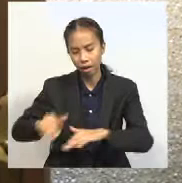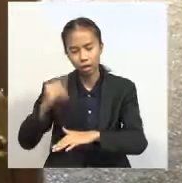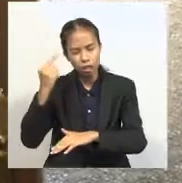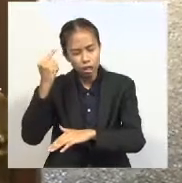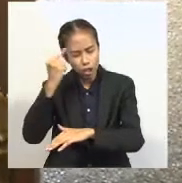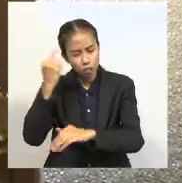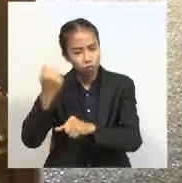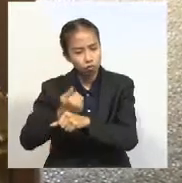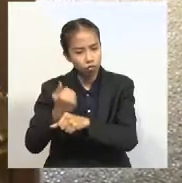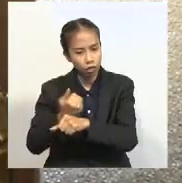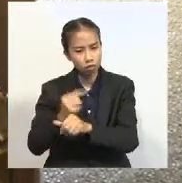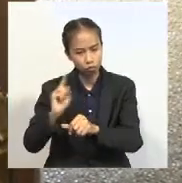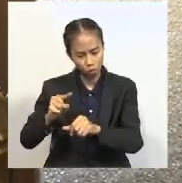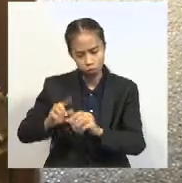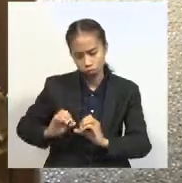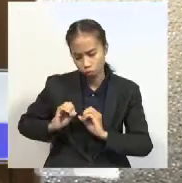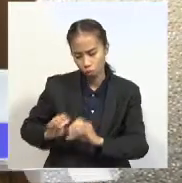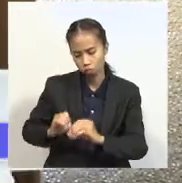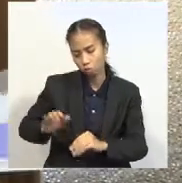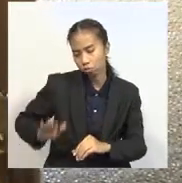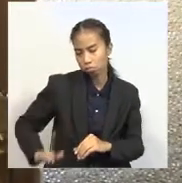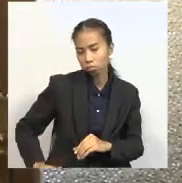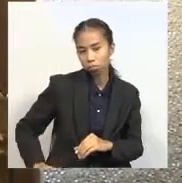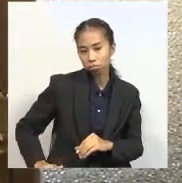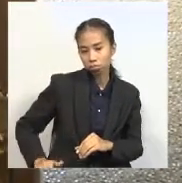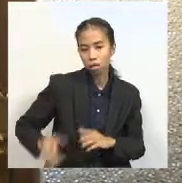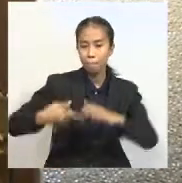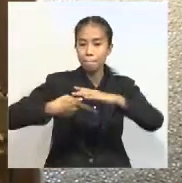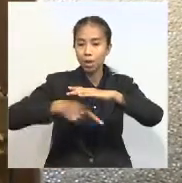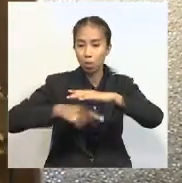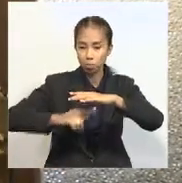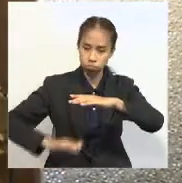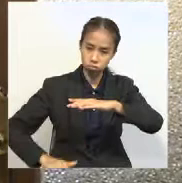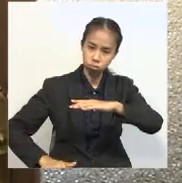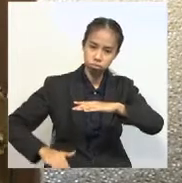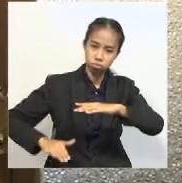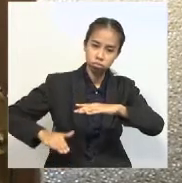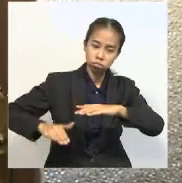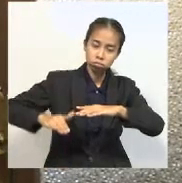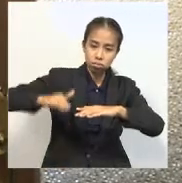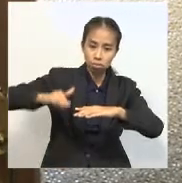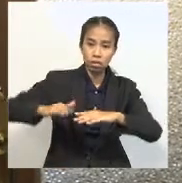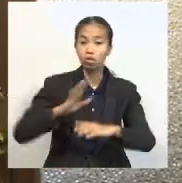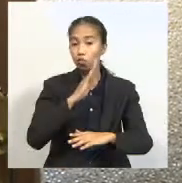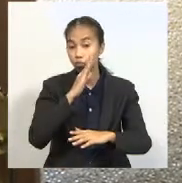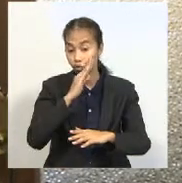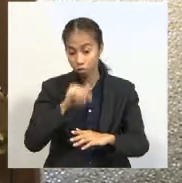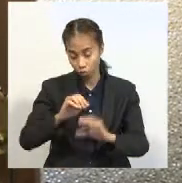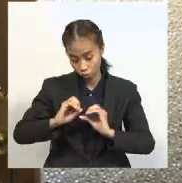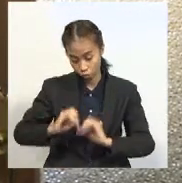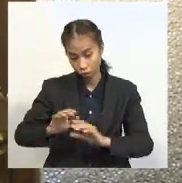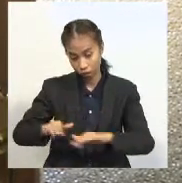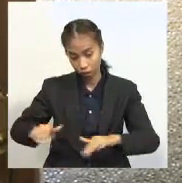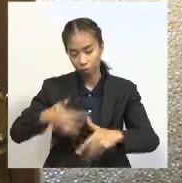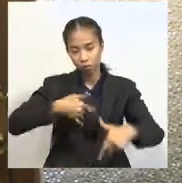ครับซึ่งอันนี้ต้องปลูกฝังตั้งแต่ปฐมวัยนะครับถ้าหากว่าเราสามารถสื่อสารให้ประชาชน